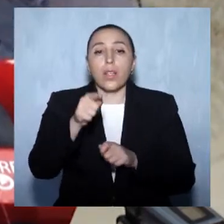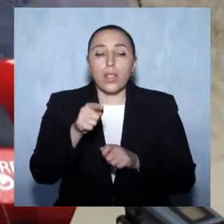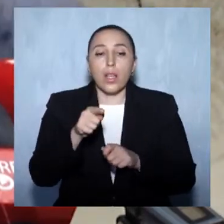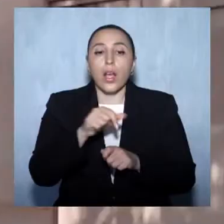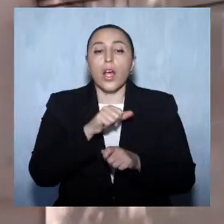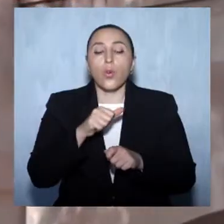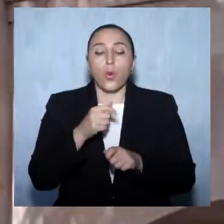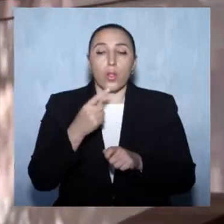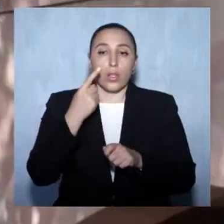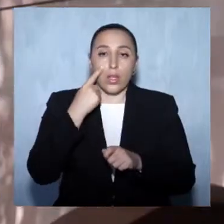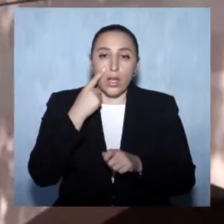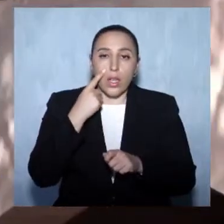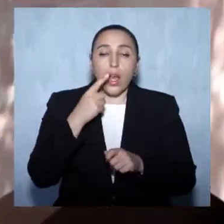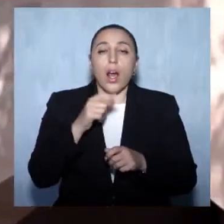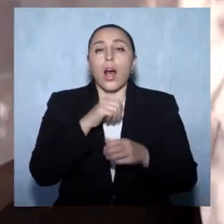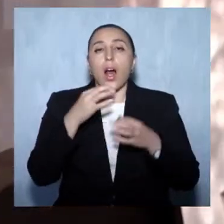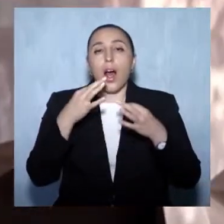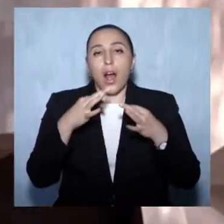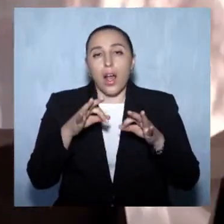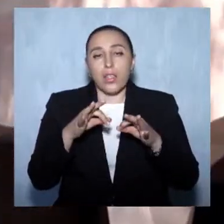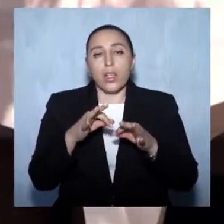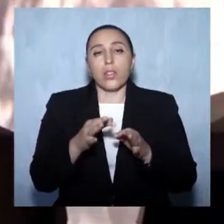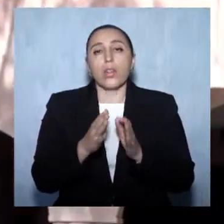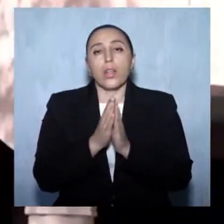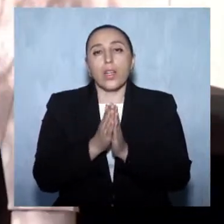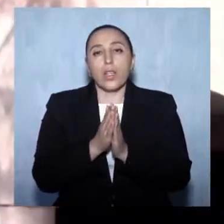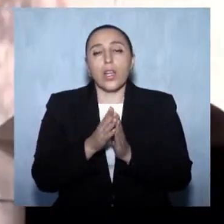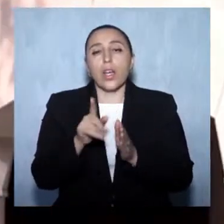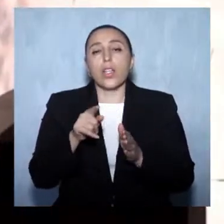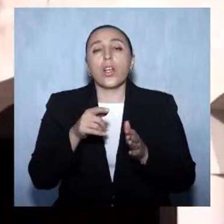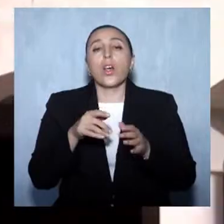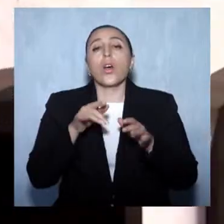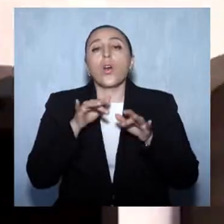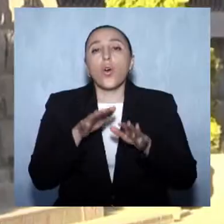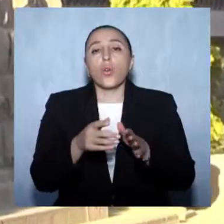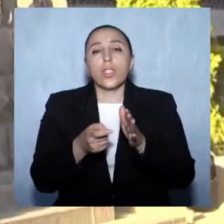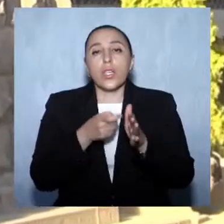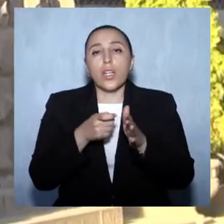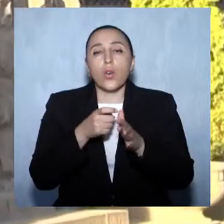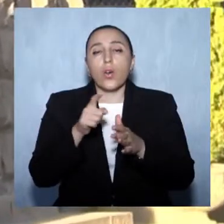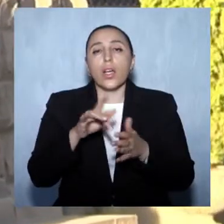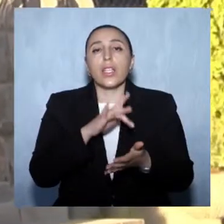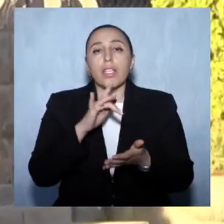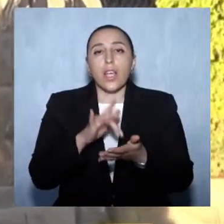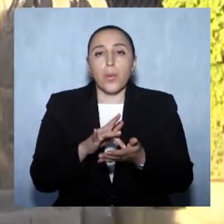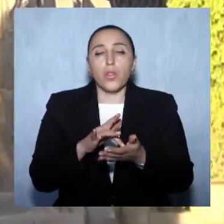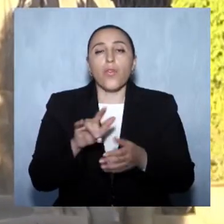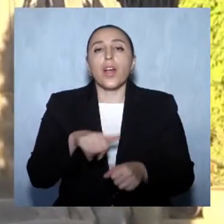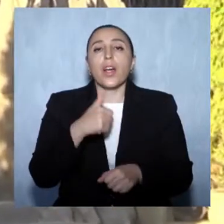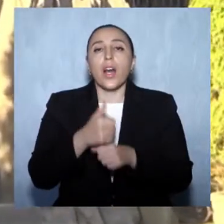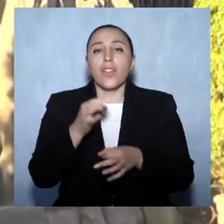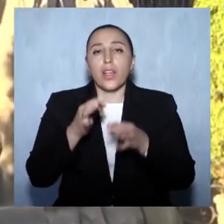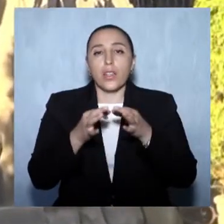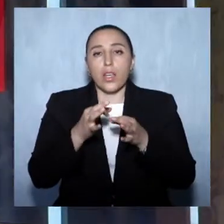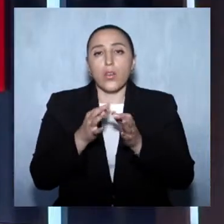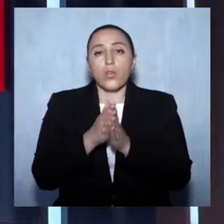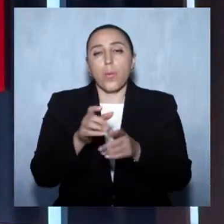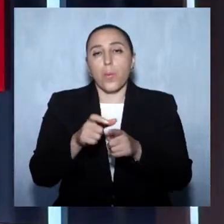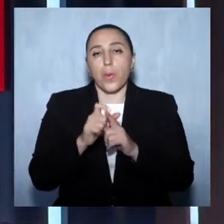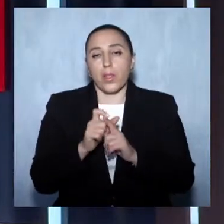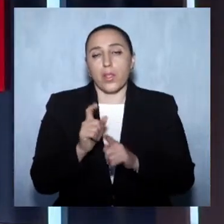տեղաշարժը նկատել։ Ազատությունը մեկնաբանություն է խնդրել գործը քննող քնչական կոմիտեից ու գլխավոր դատախազությունից այն հաջորդիվ